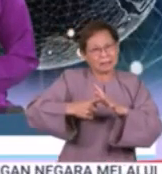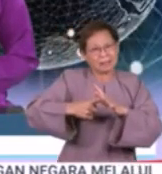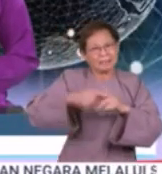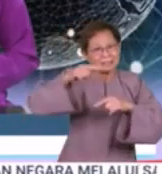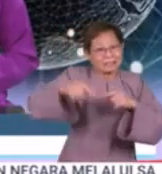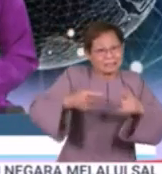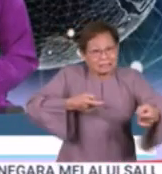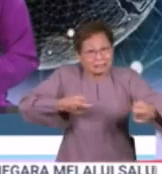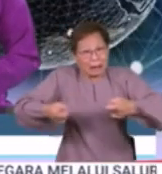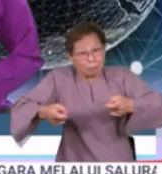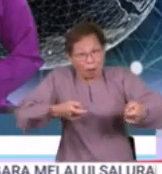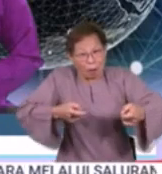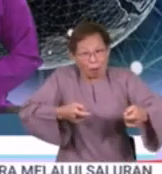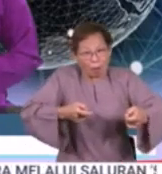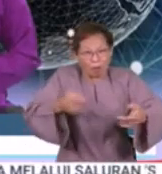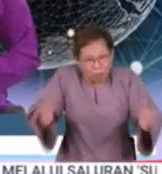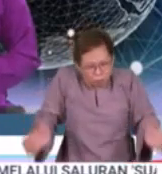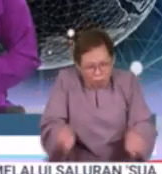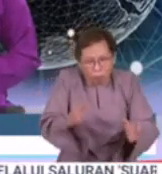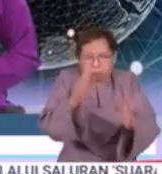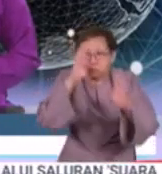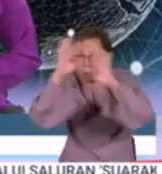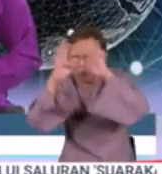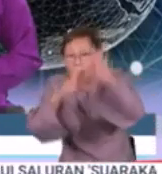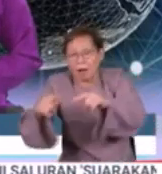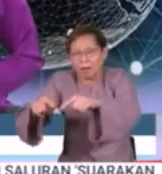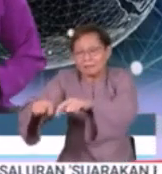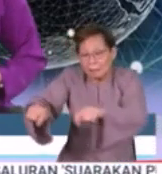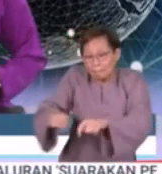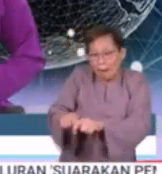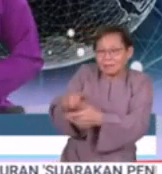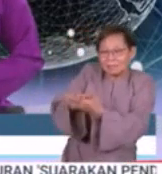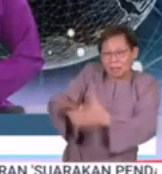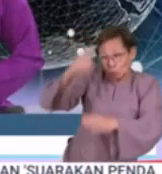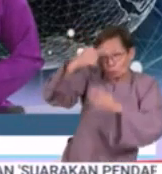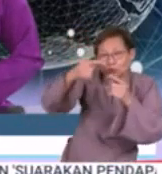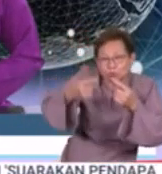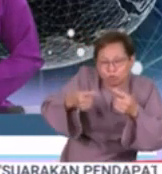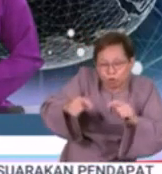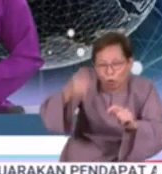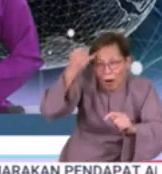untuk menggalakkan Inovasi dan menyedihkan ruang selamanya